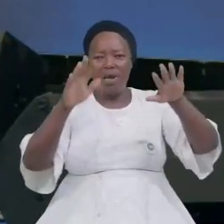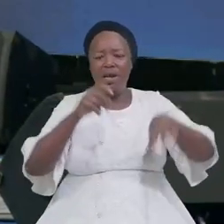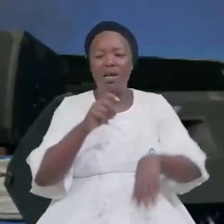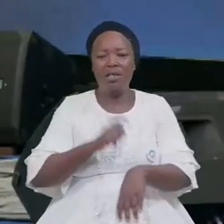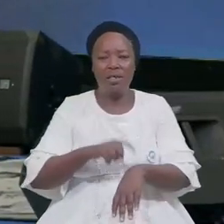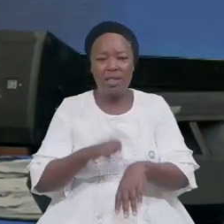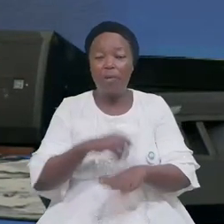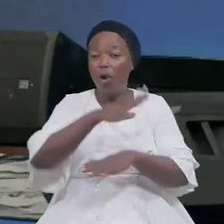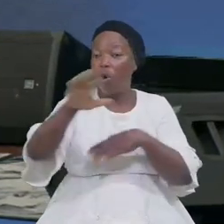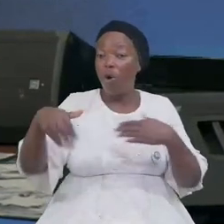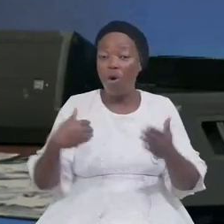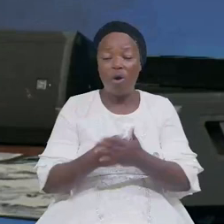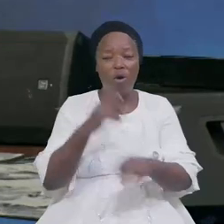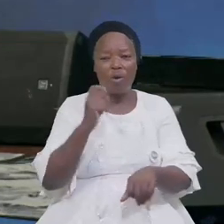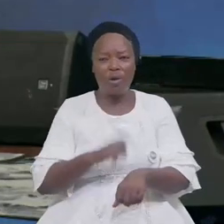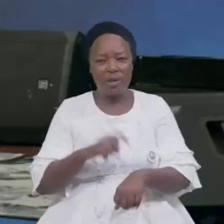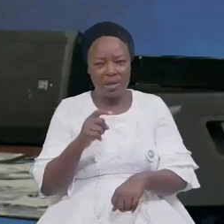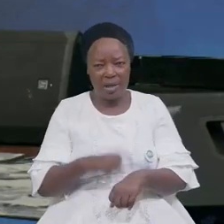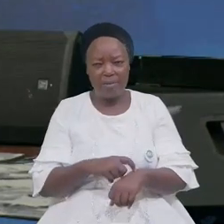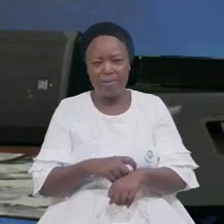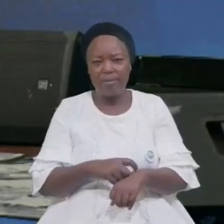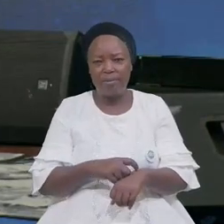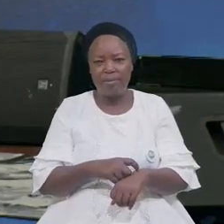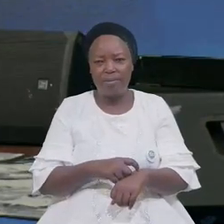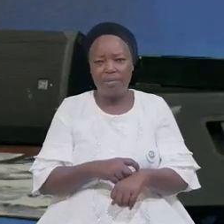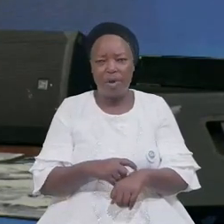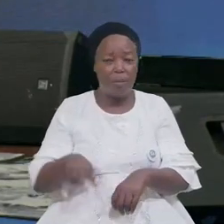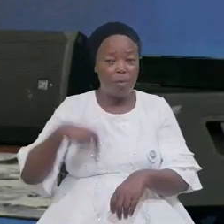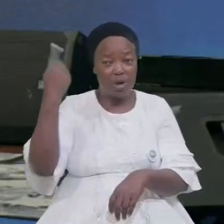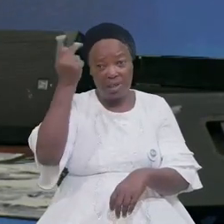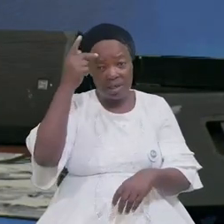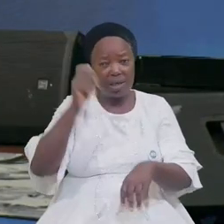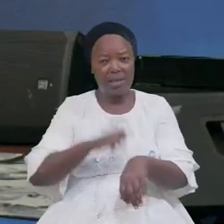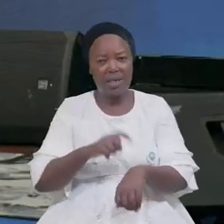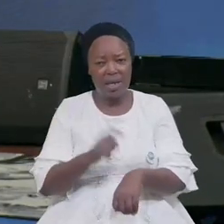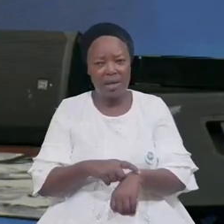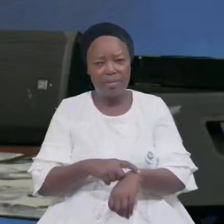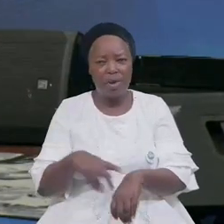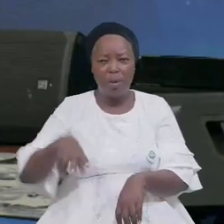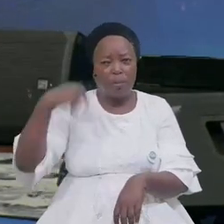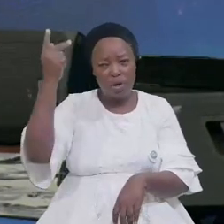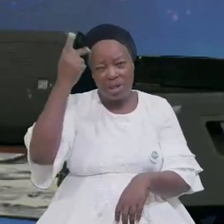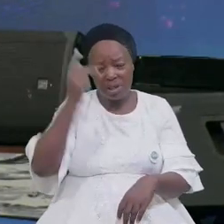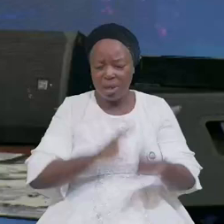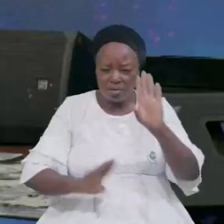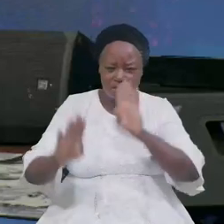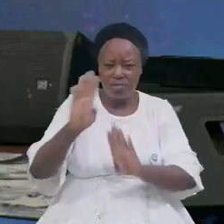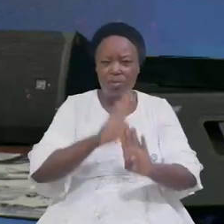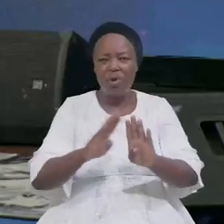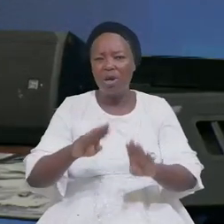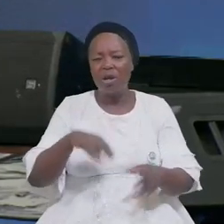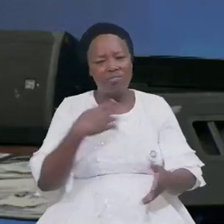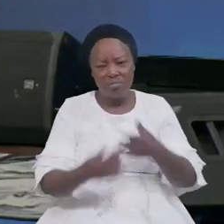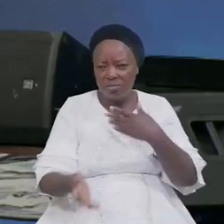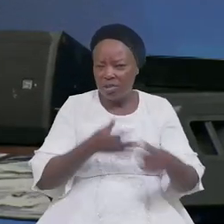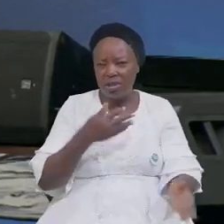à tout moment, que ce soit au moment politique, que ce soit au moment d'un tumulte